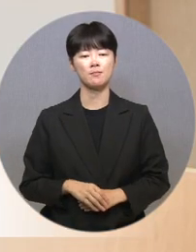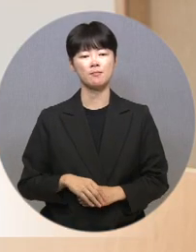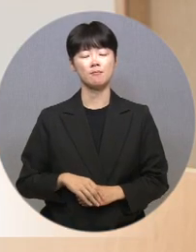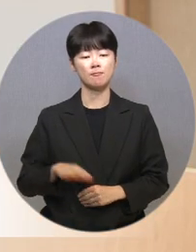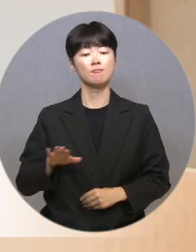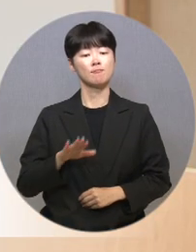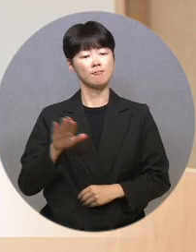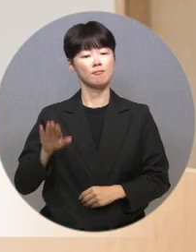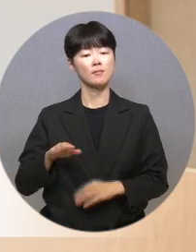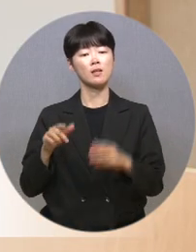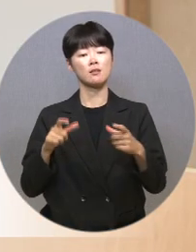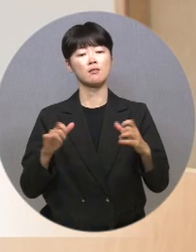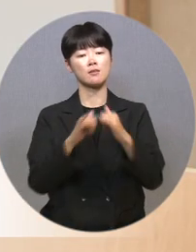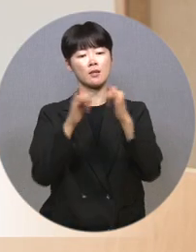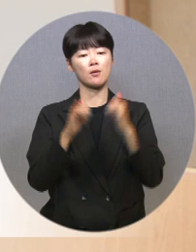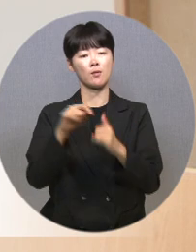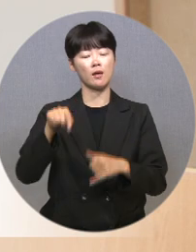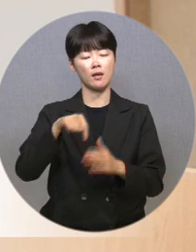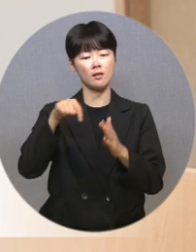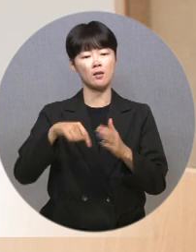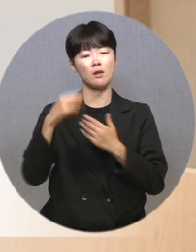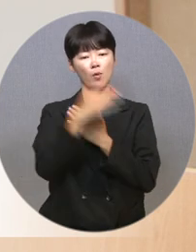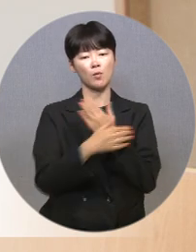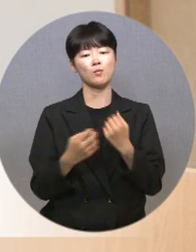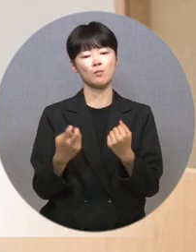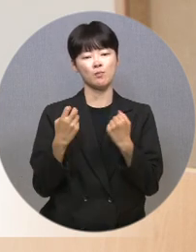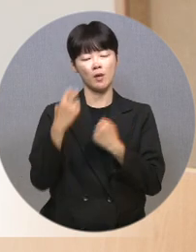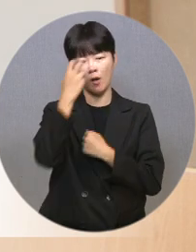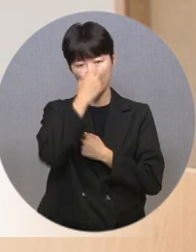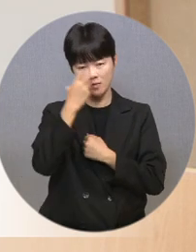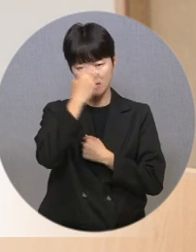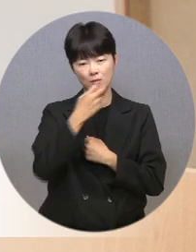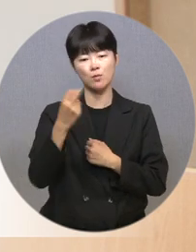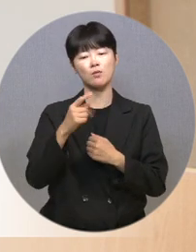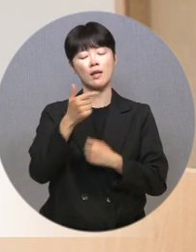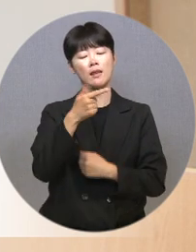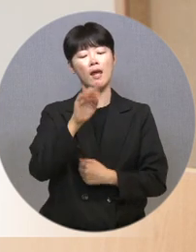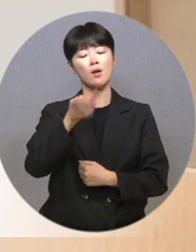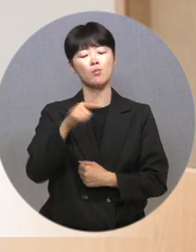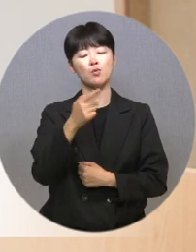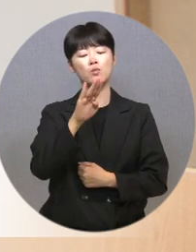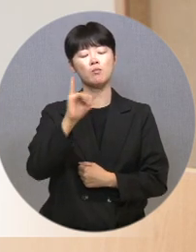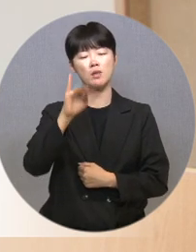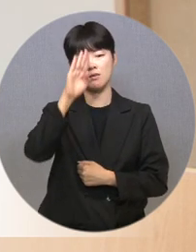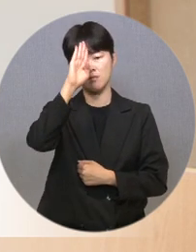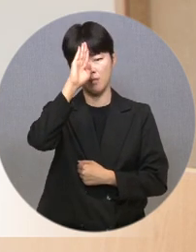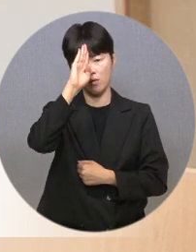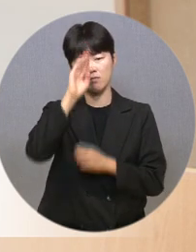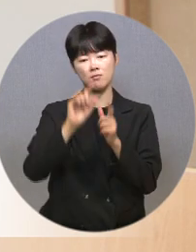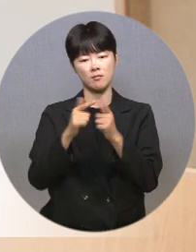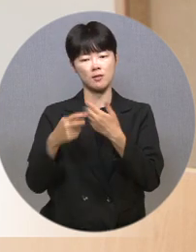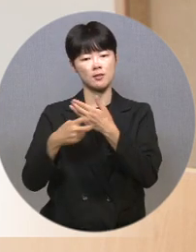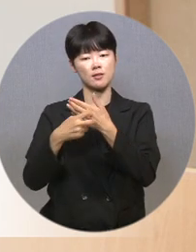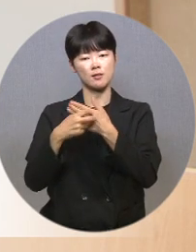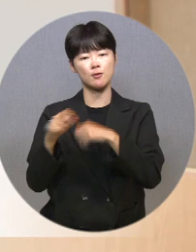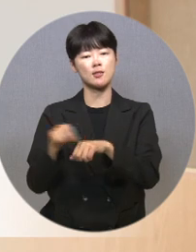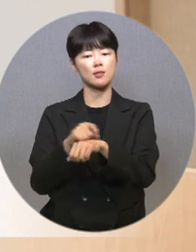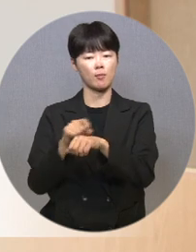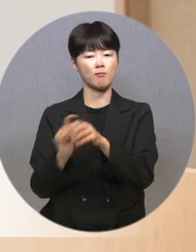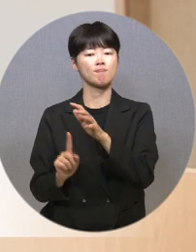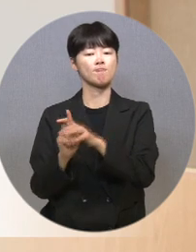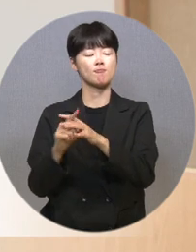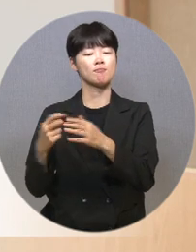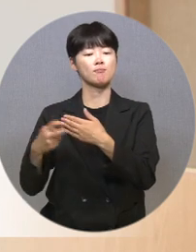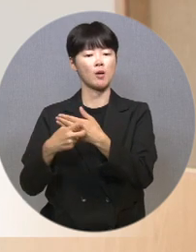저희는 지역사회에서 건강검진과 내분비 질환이 특화된 병원입니다. 복지TV의